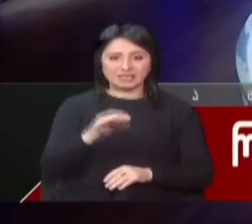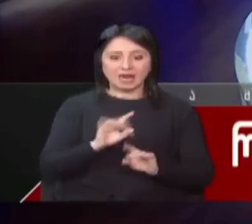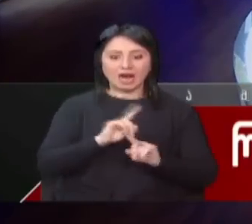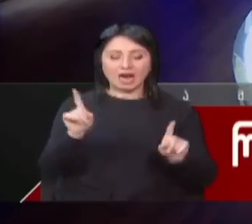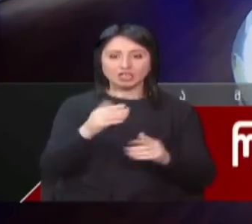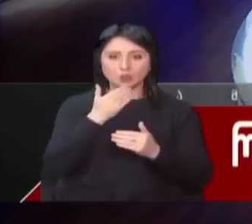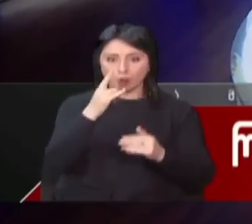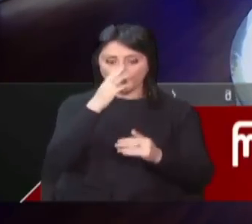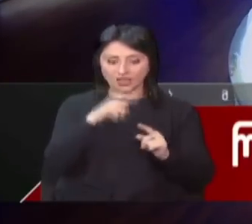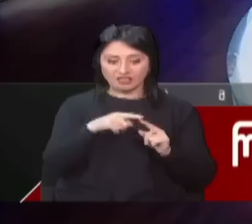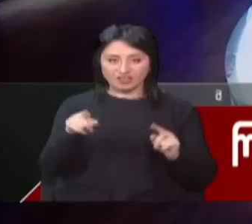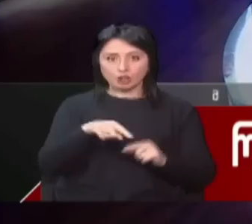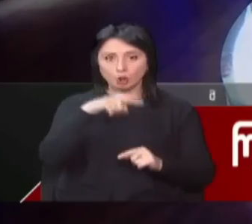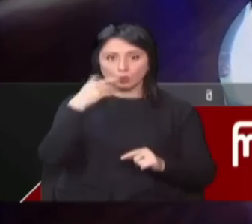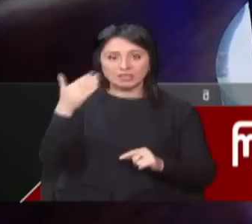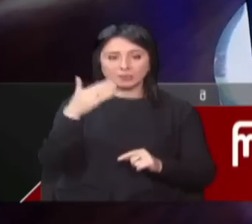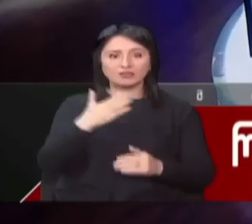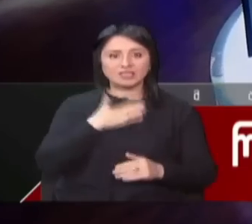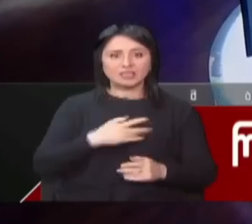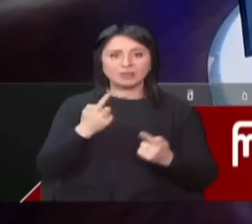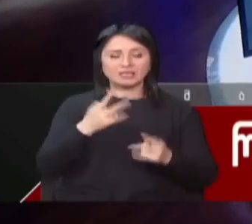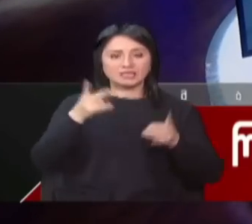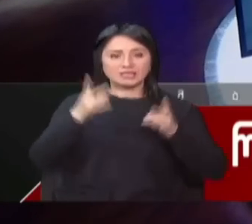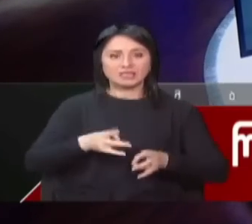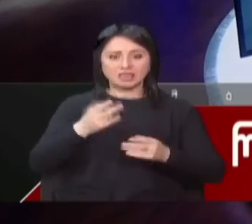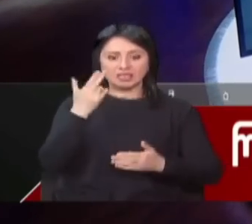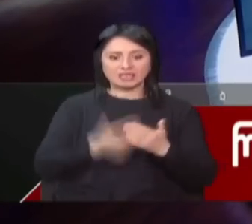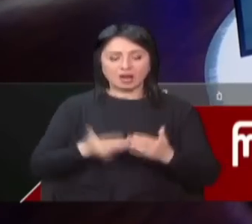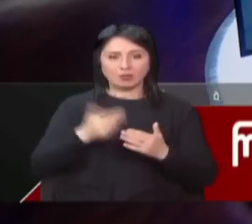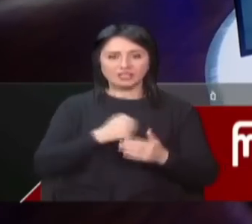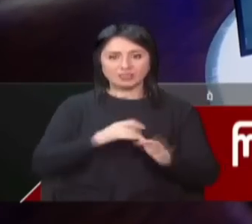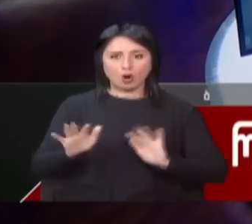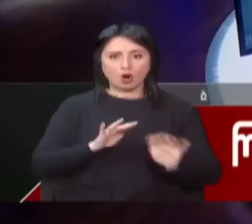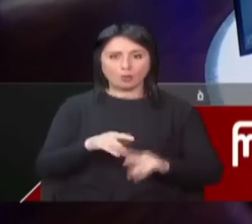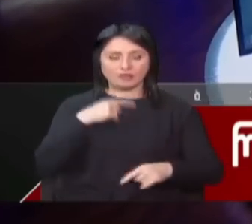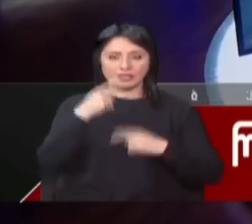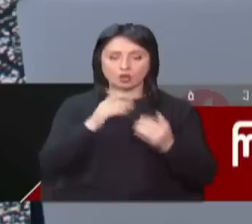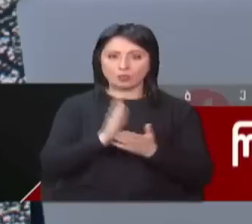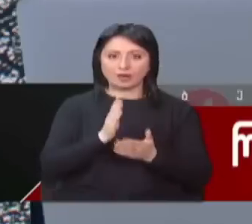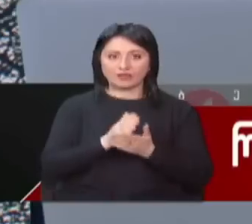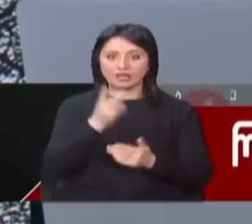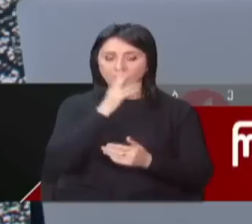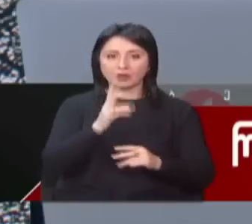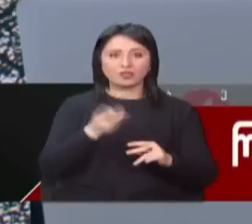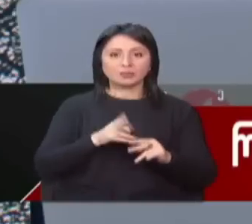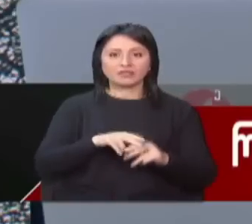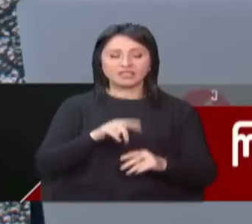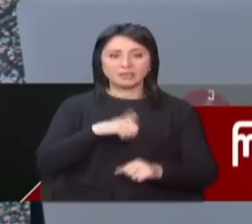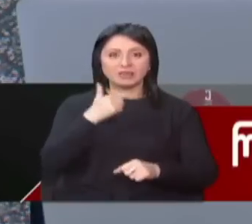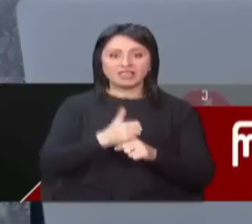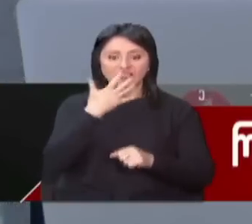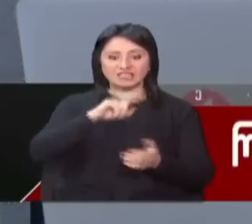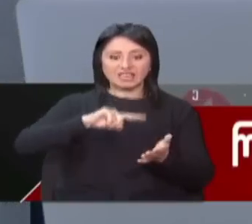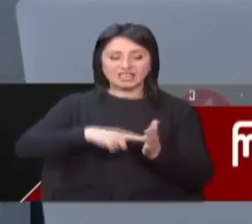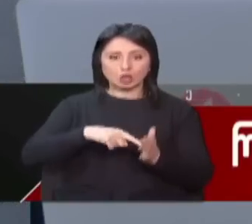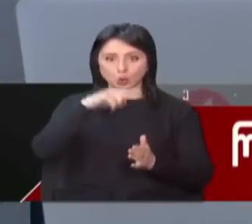kansak otrobit bolot webši. Rusetis pridan sakmo dizar al zedec arumatebel samhedro operacije bzia saupari. Miuhede vadi misarom, tavarc halc